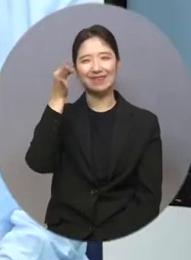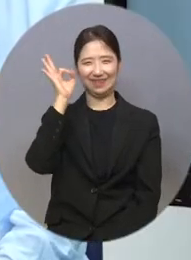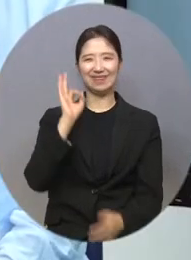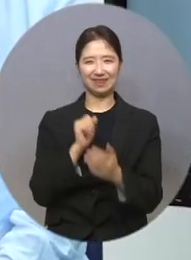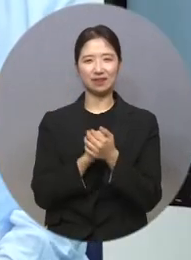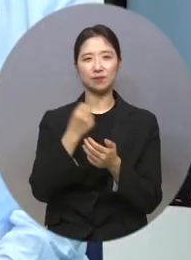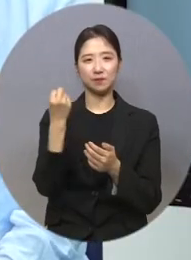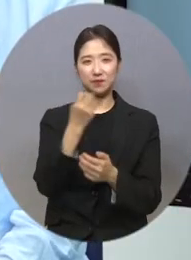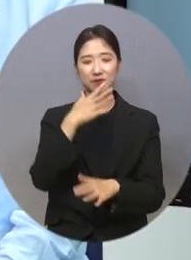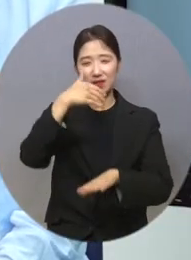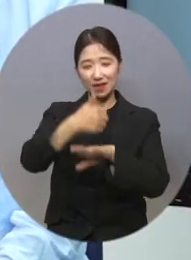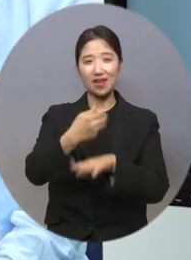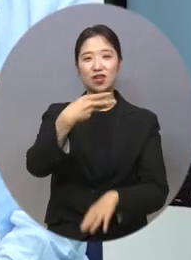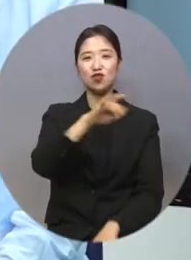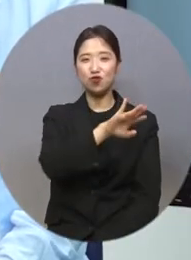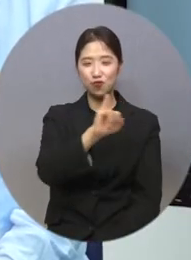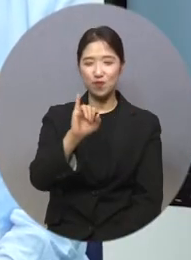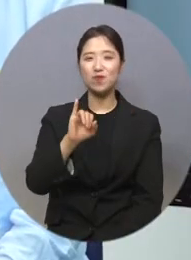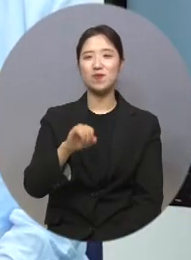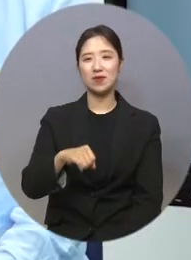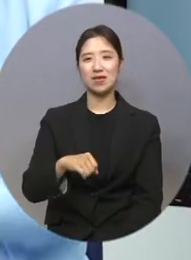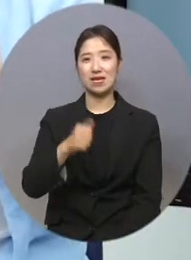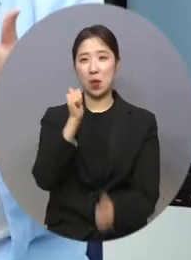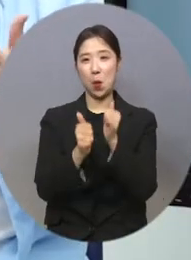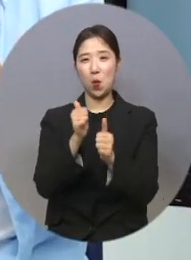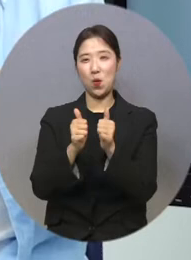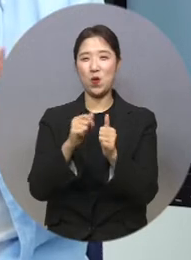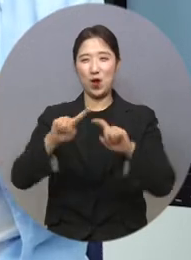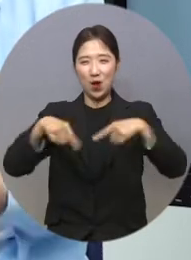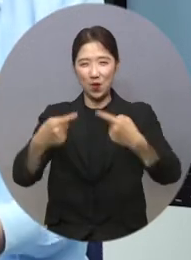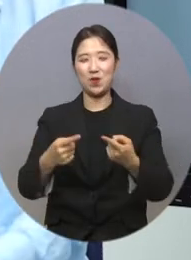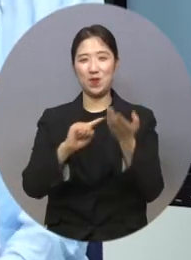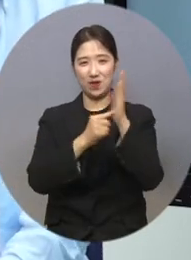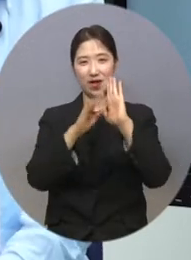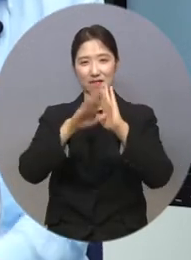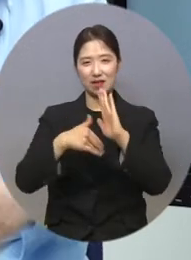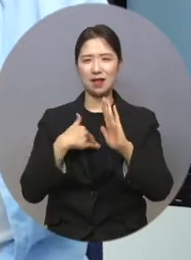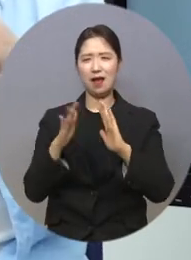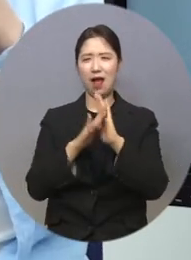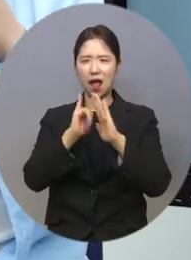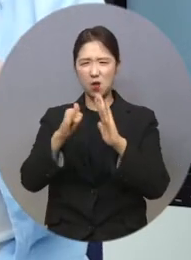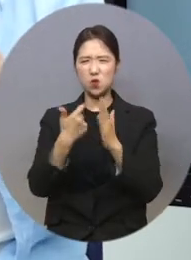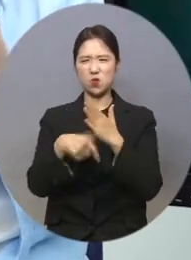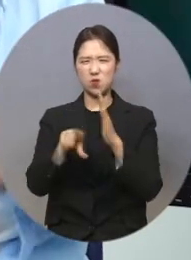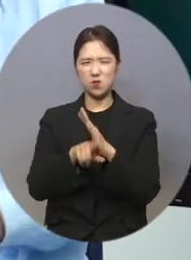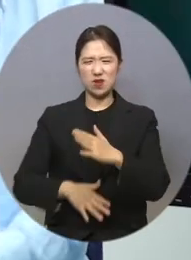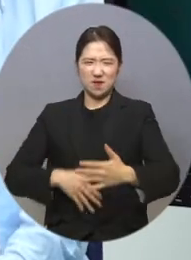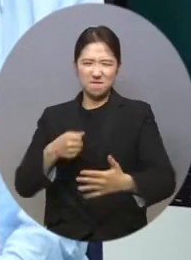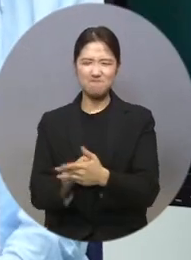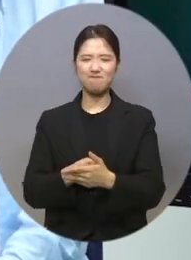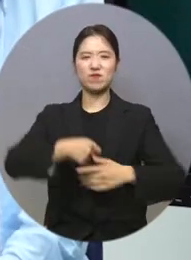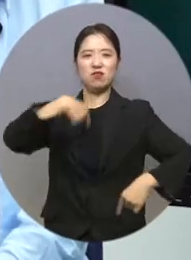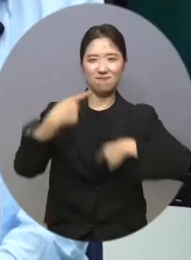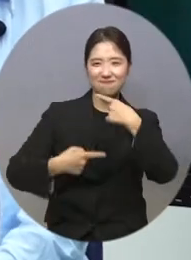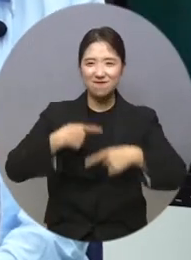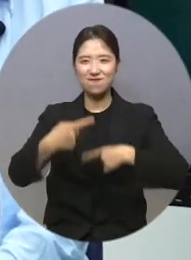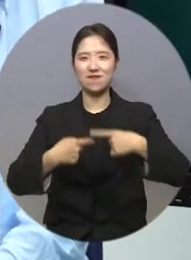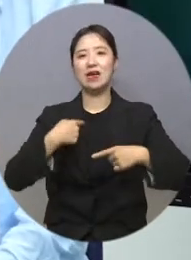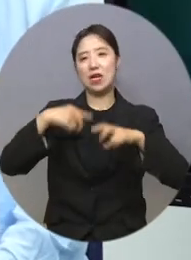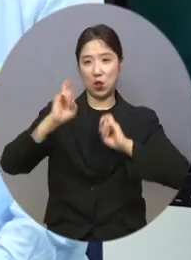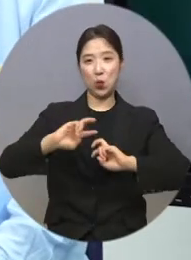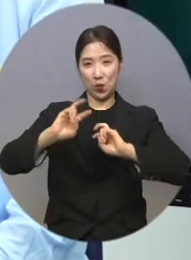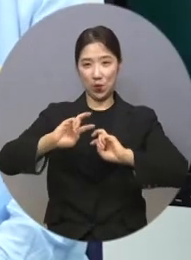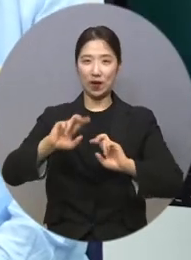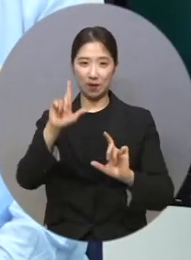그 루비가 오디션 때 자기 가족을 위해서 아주 담대하게 막 이렇게 수화로 자기 노래를